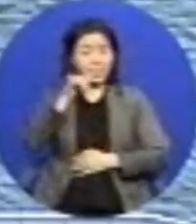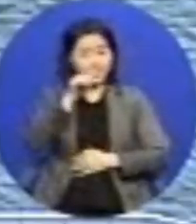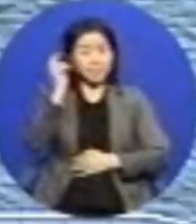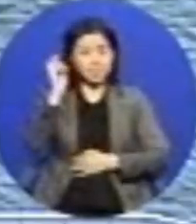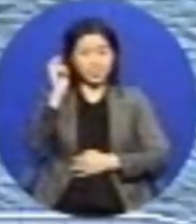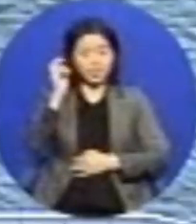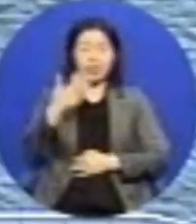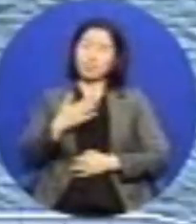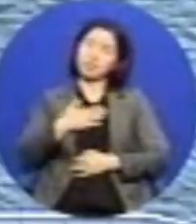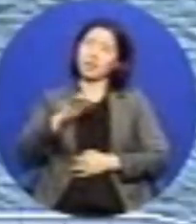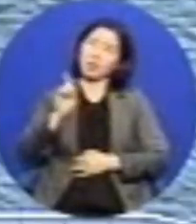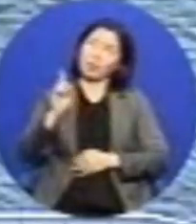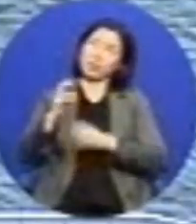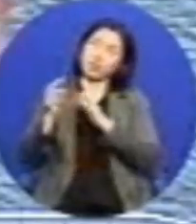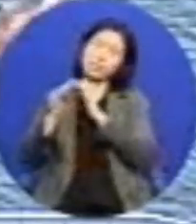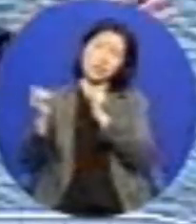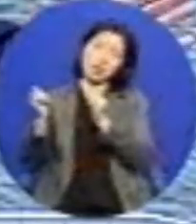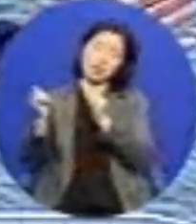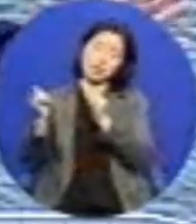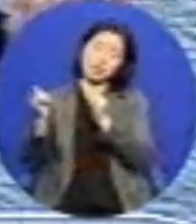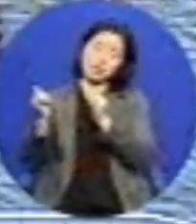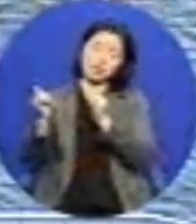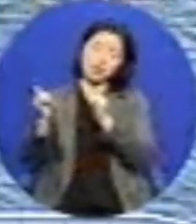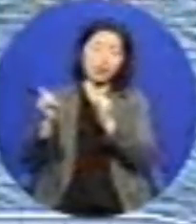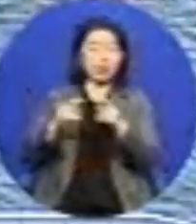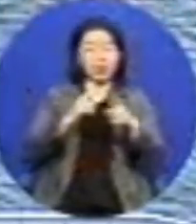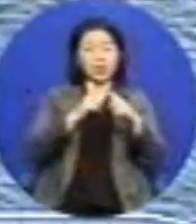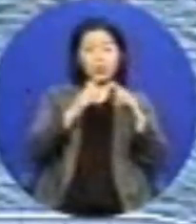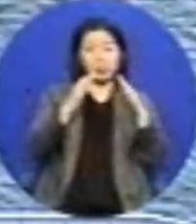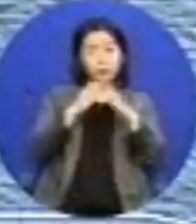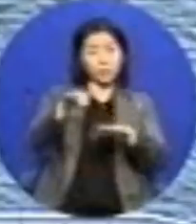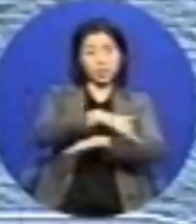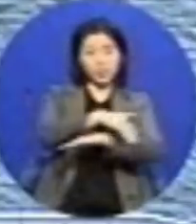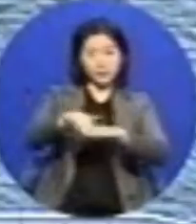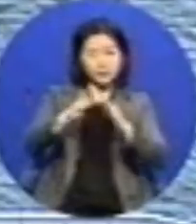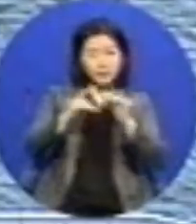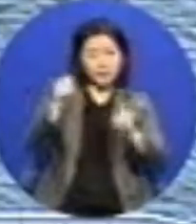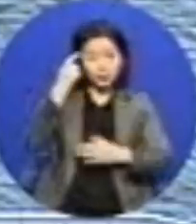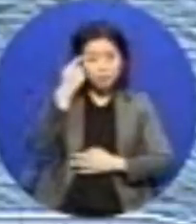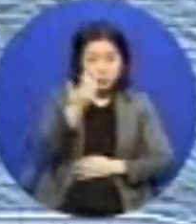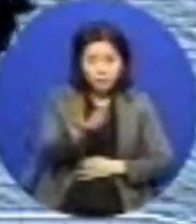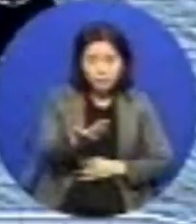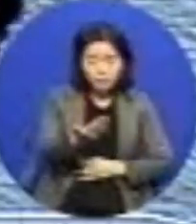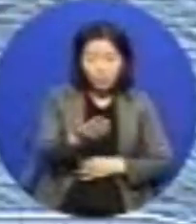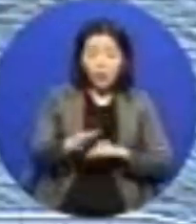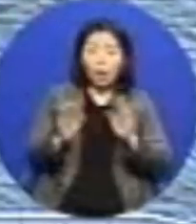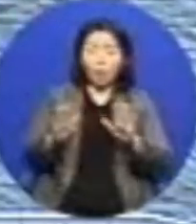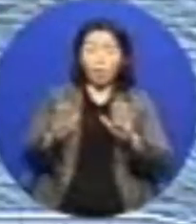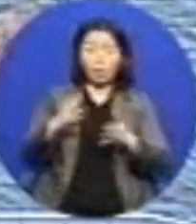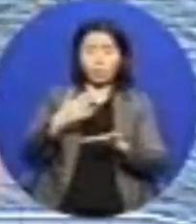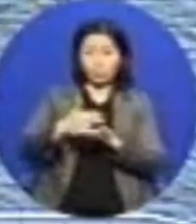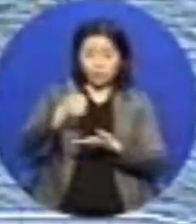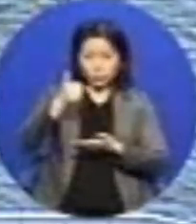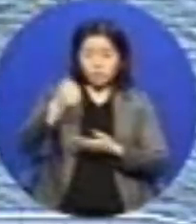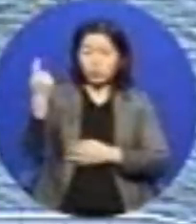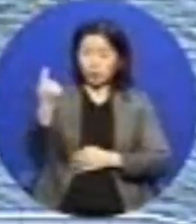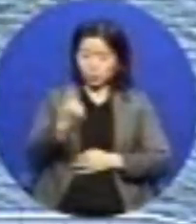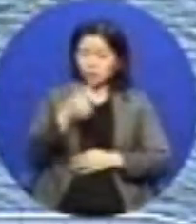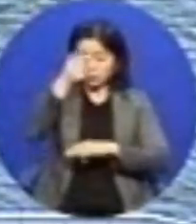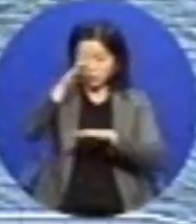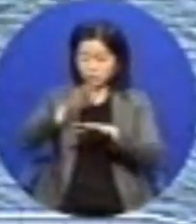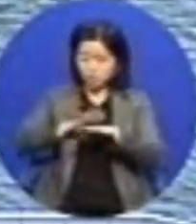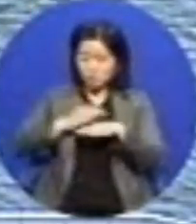나는 어떤 사람이 다 여러분 교회 다니는 사람이죠 오늘 주일이 교회에 오셔서 예배 드리신 거